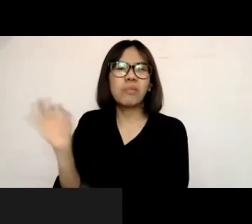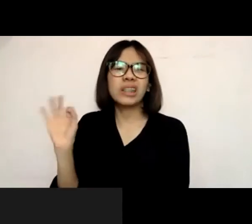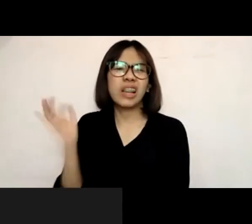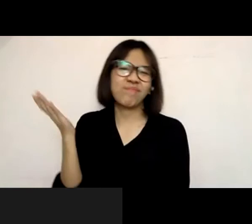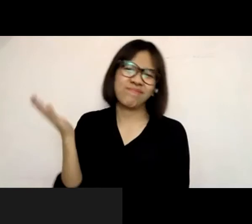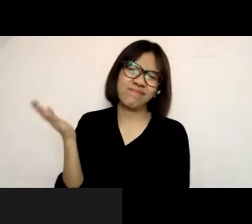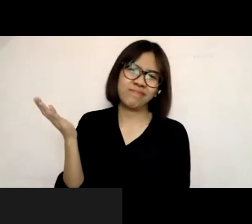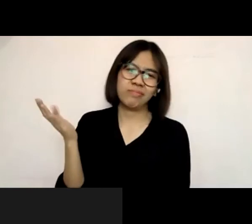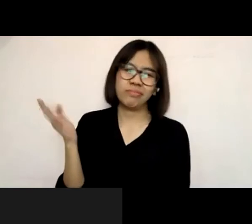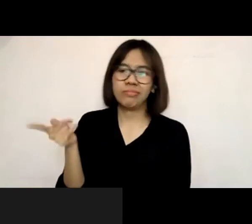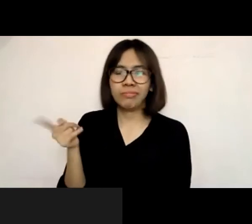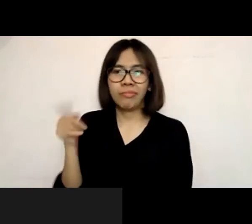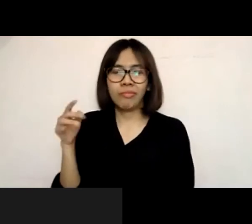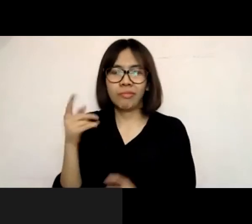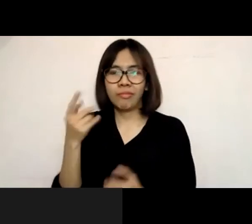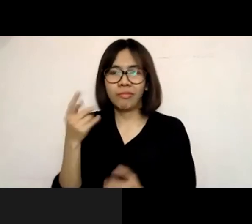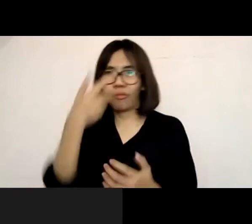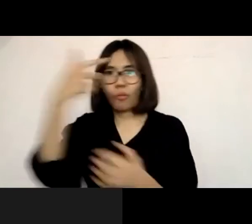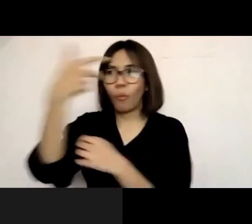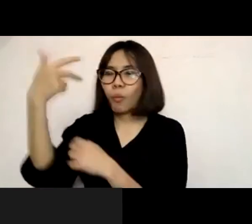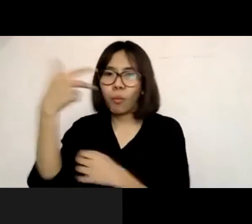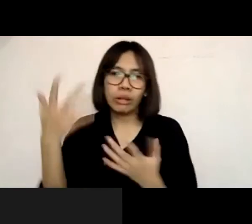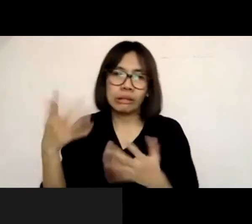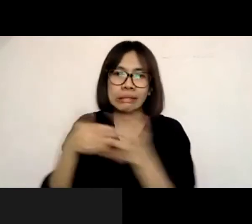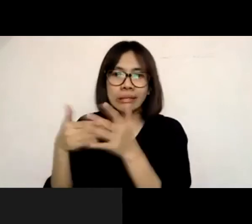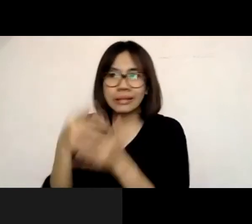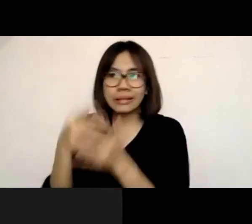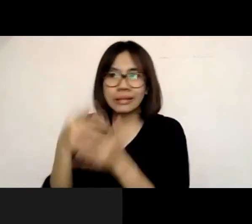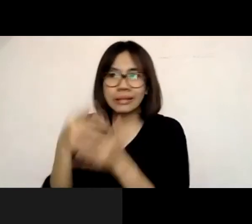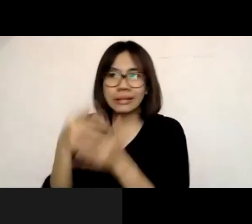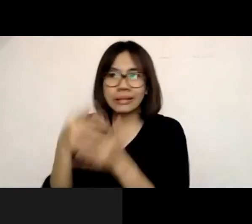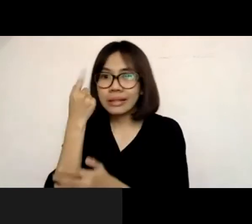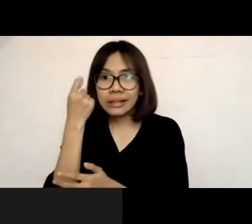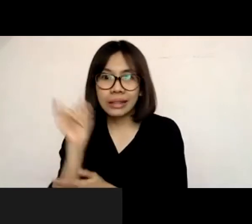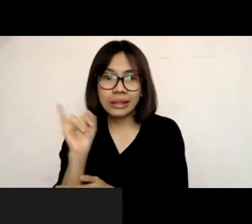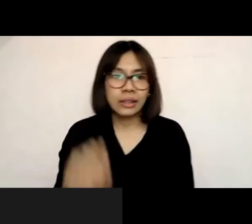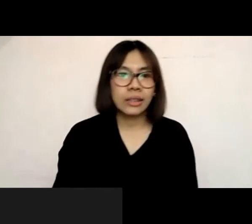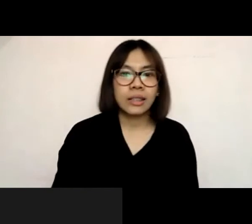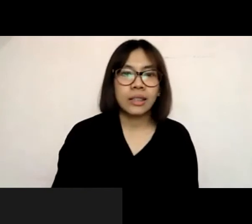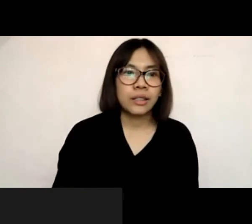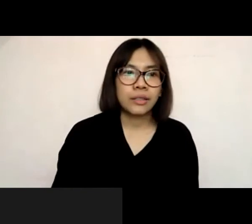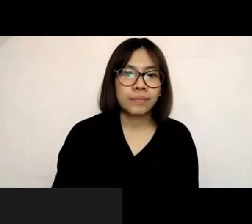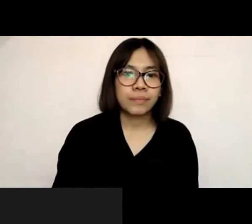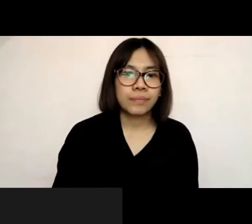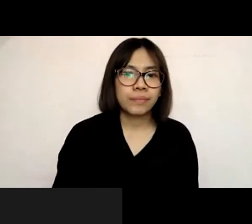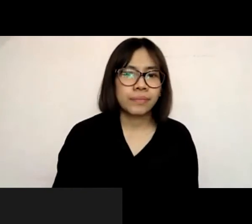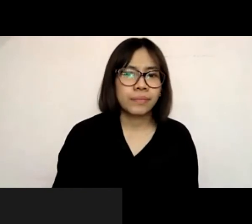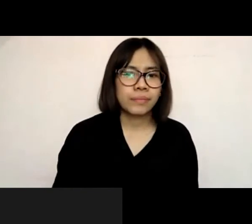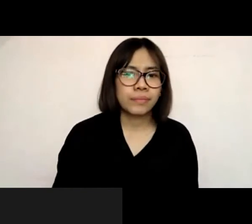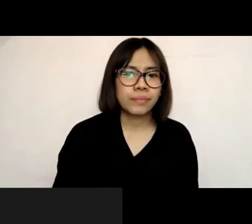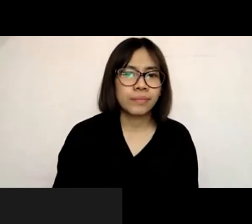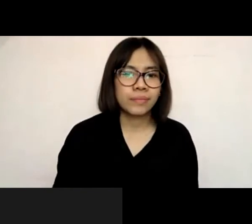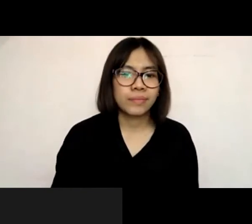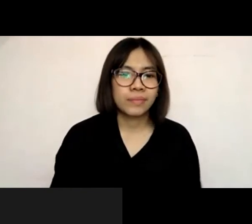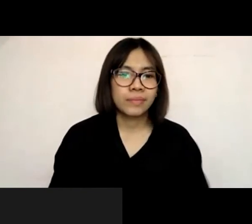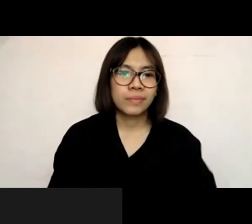Belum bergabung ya Bu Susanti, mungkin juga karena kendala teknis ya. Mungkin Tasya silakan menyampaikan apa sih harapannya,